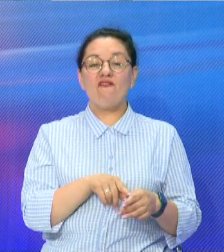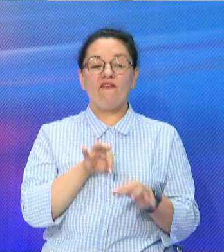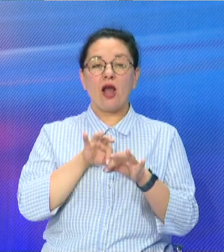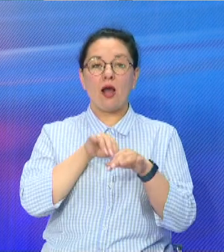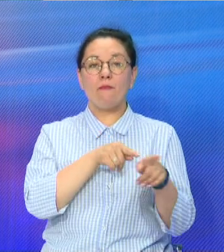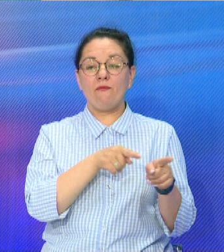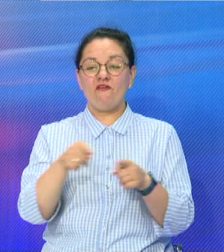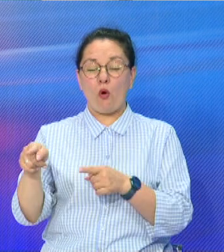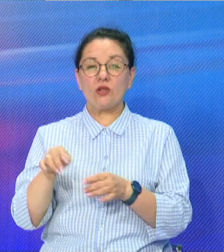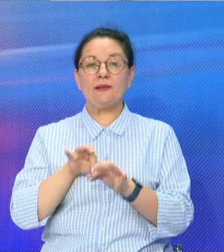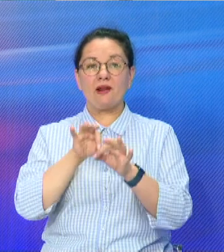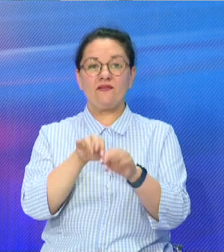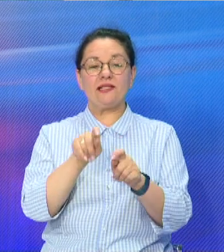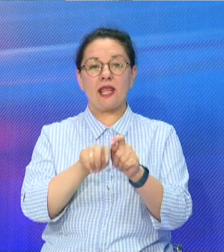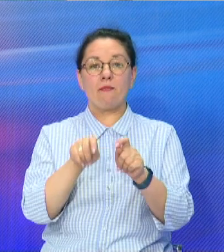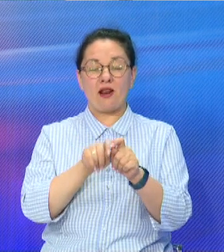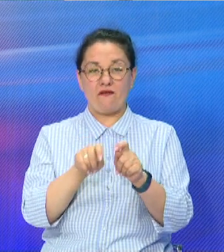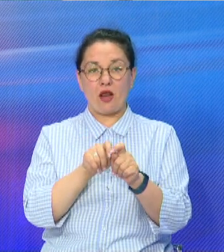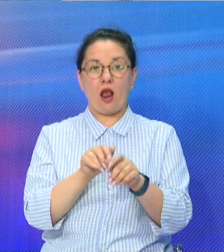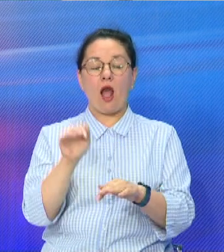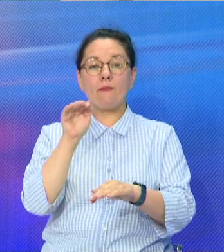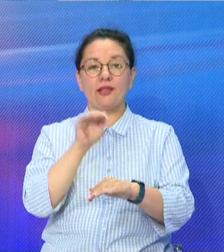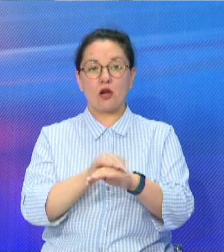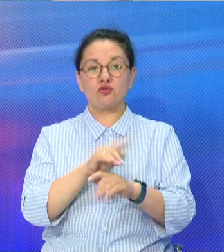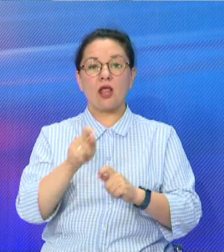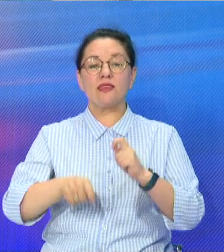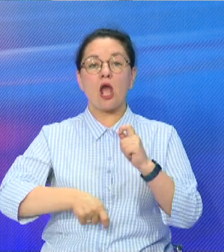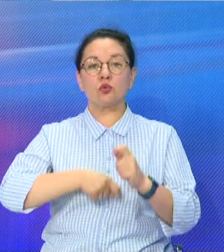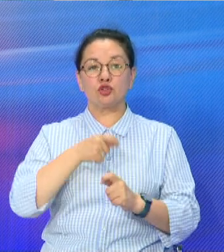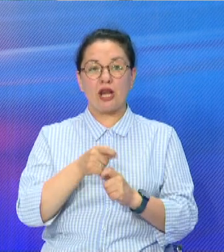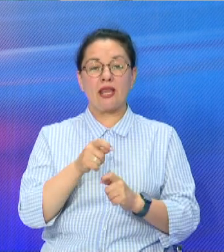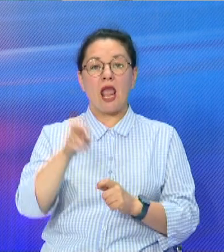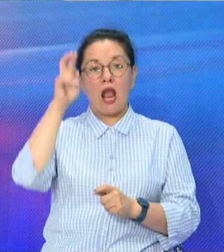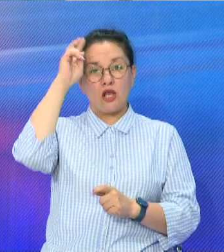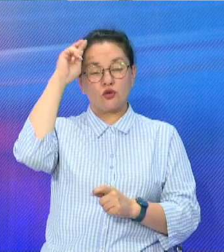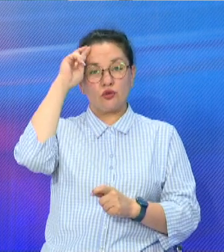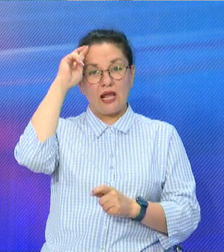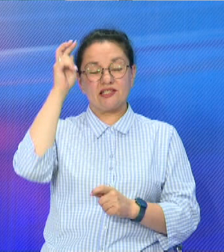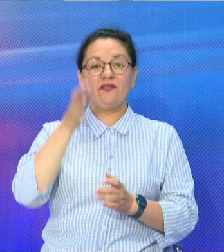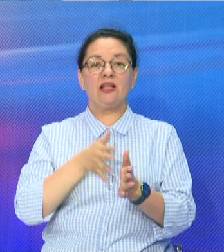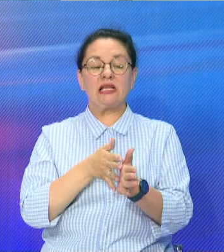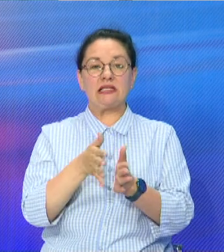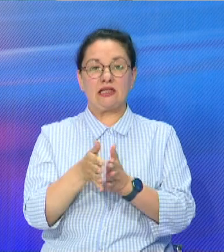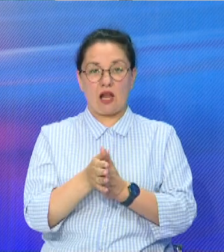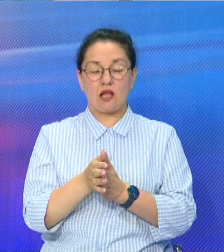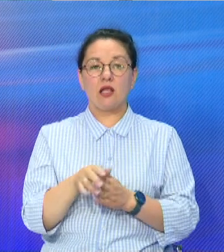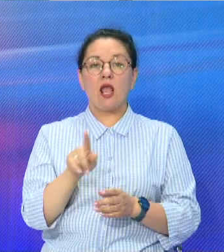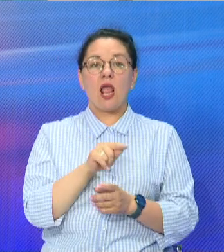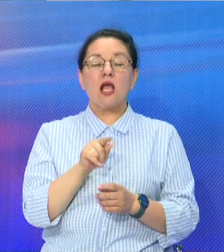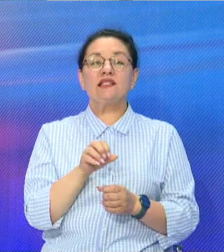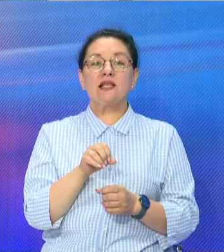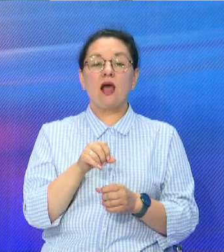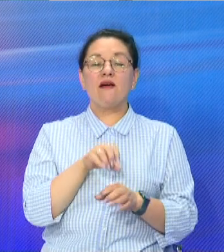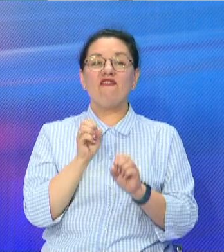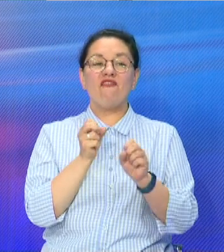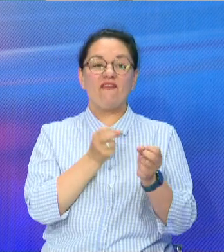проверок нами выявляются нарушения бюджетного и налогового законодательства нарушением в сфере обращения с твердыми коммунальными